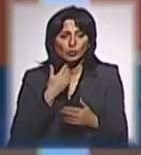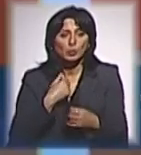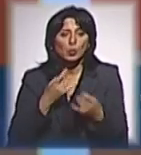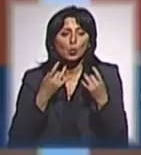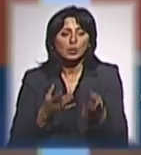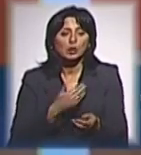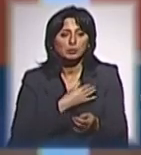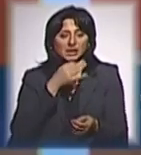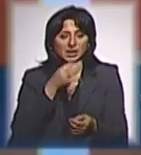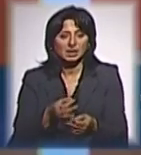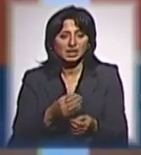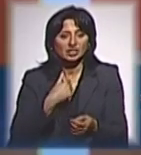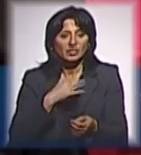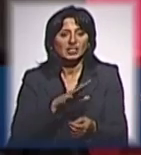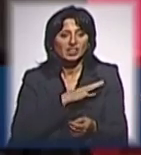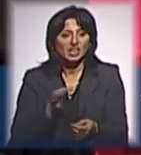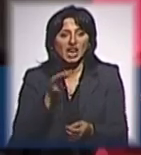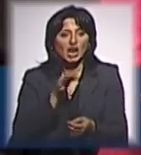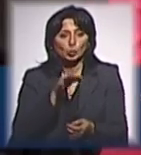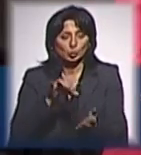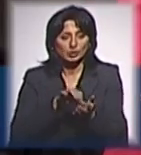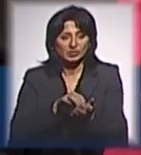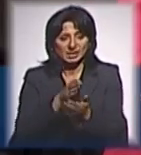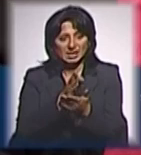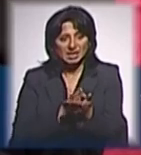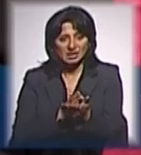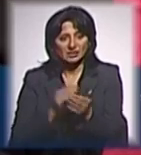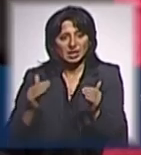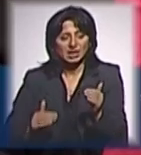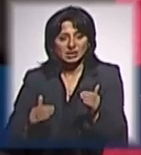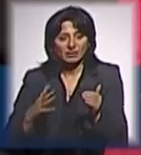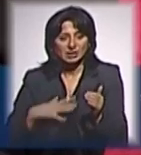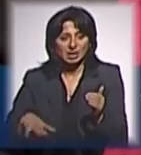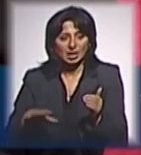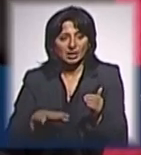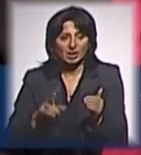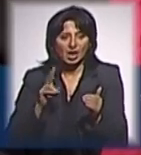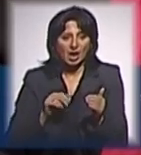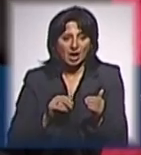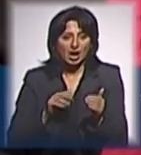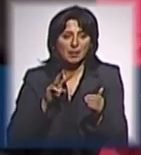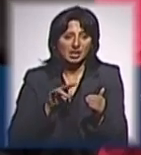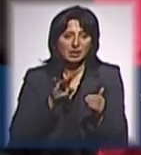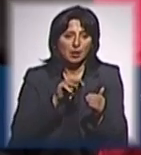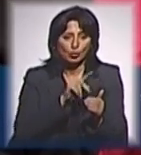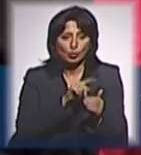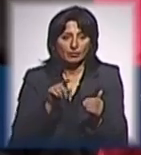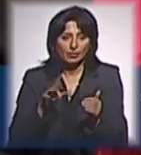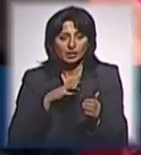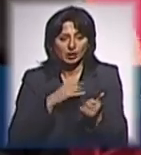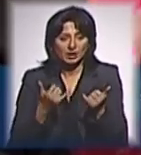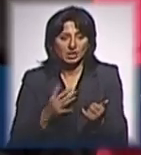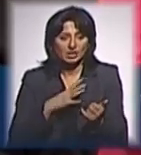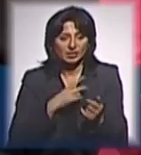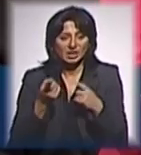უბრალოდ მე შემიძლია გითხრათ, ჩვენ გქონდა რეგიონული წარდგენები ნაწილში, დასავლეთ საქართველოში, კახა, მანანა, მამუკა იყვნენ.